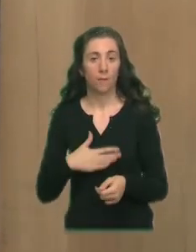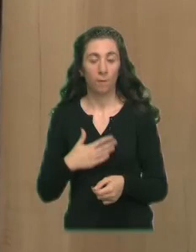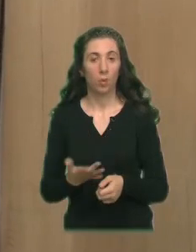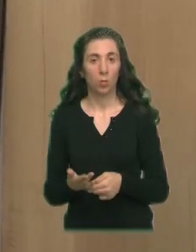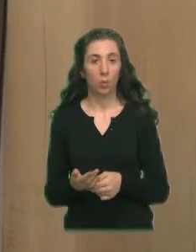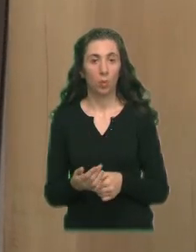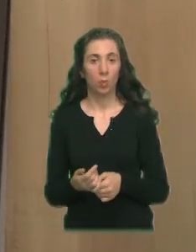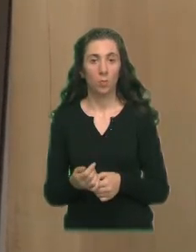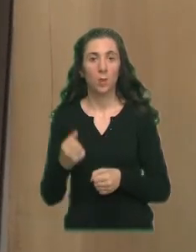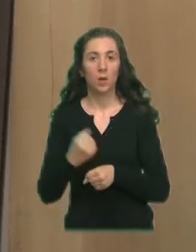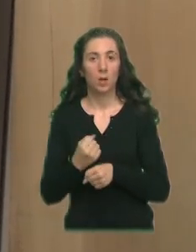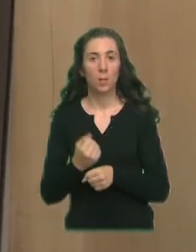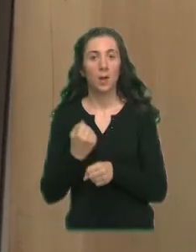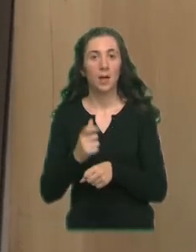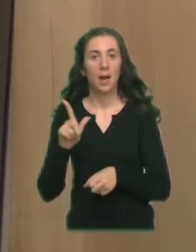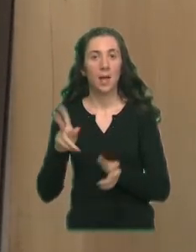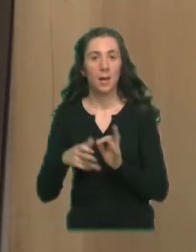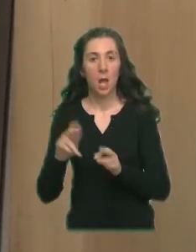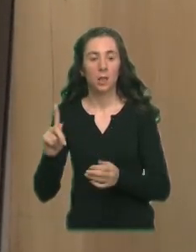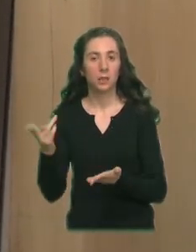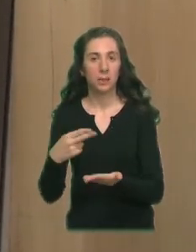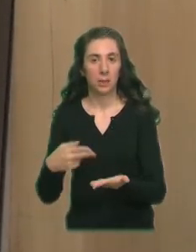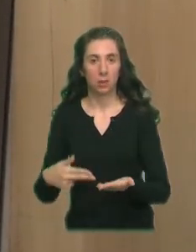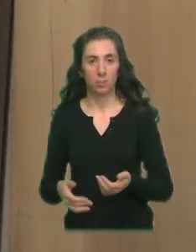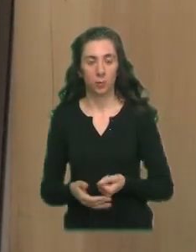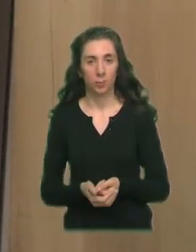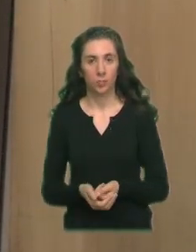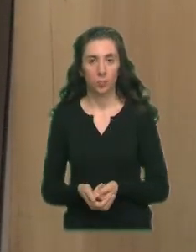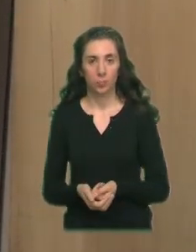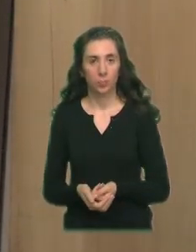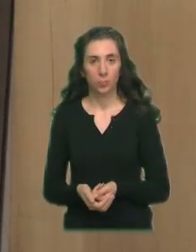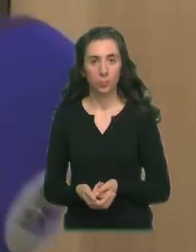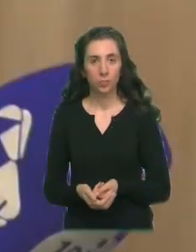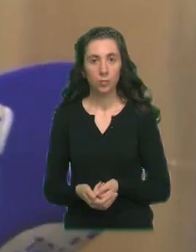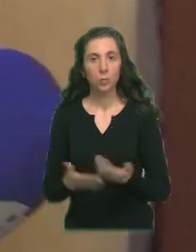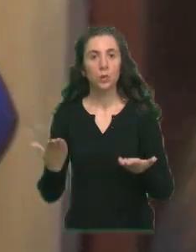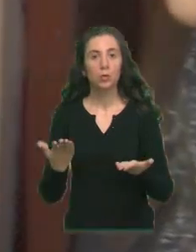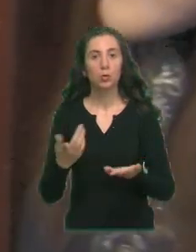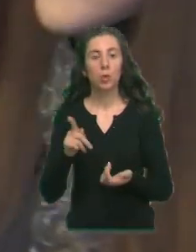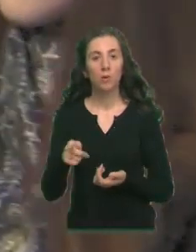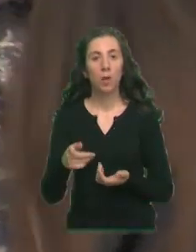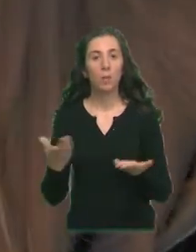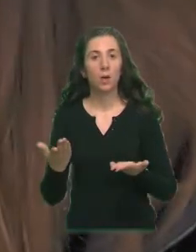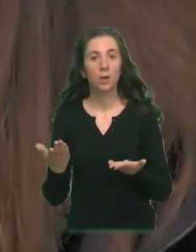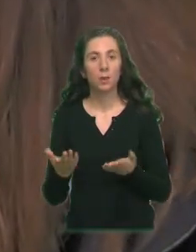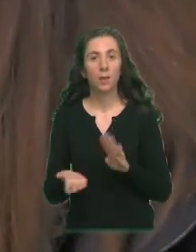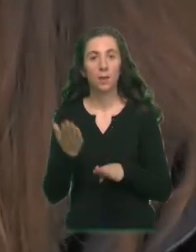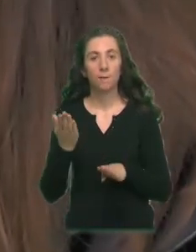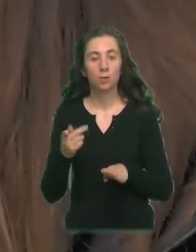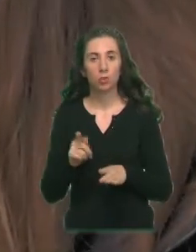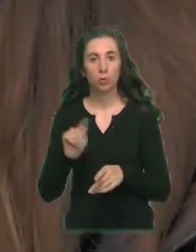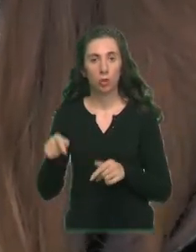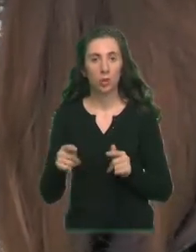I da, radimo glinu i slikamo. Da. I što je vama, gdje se nalazite